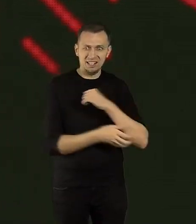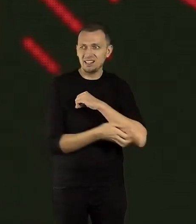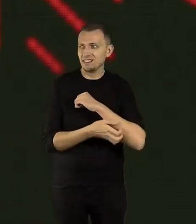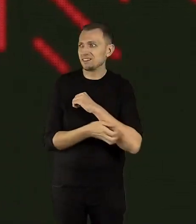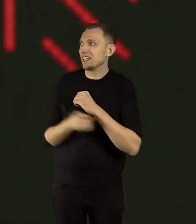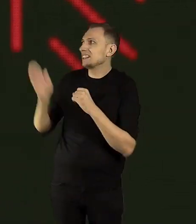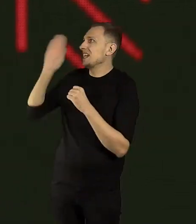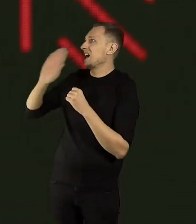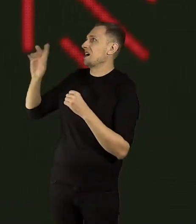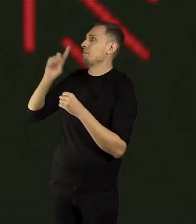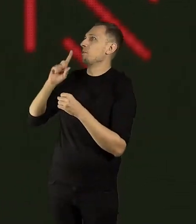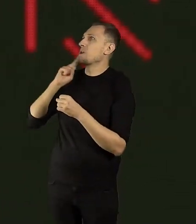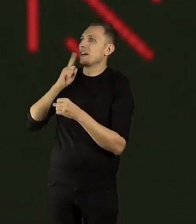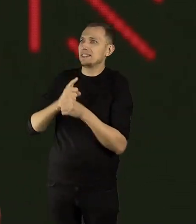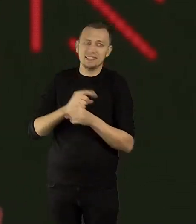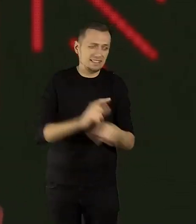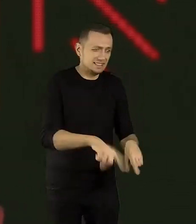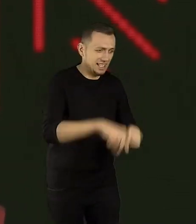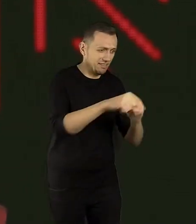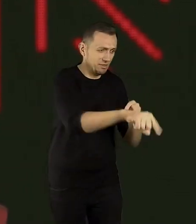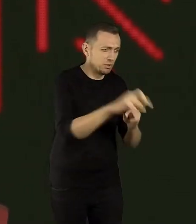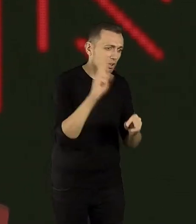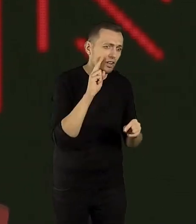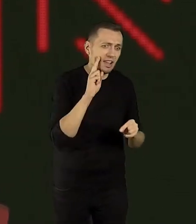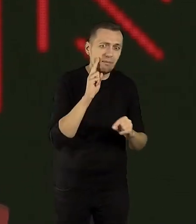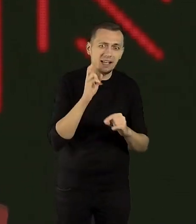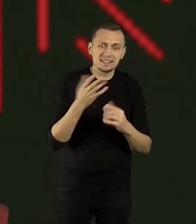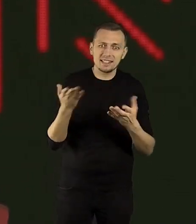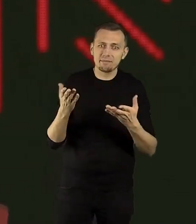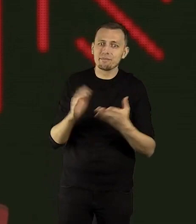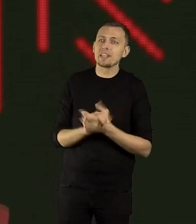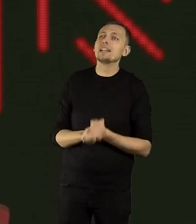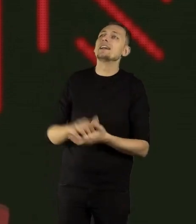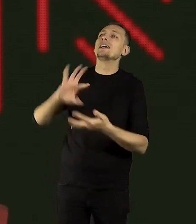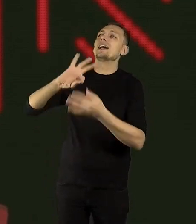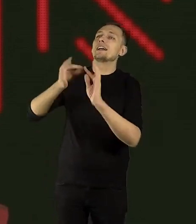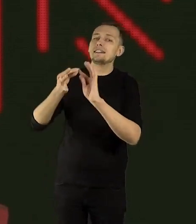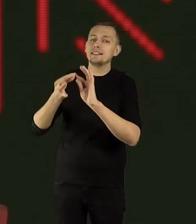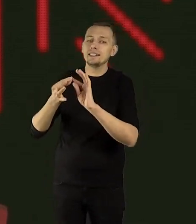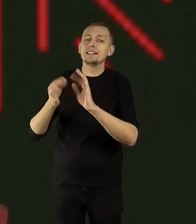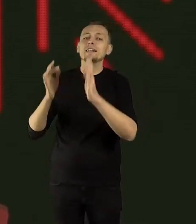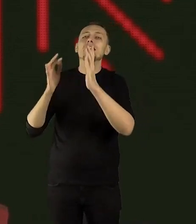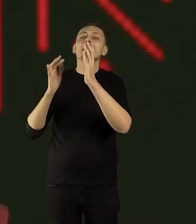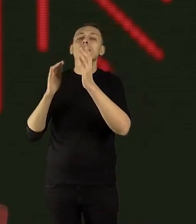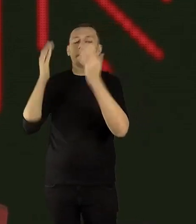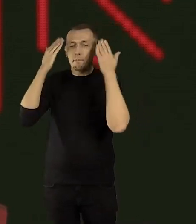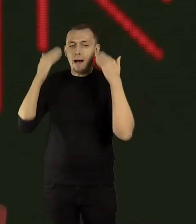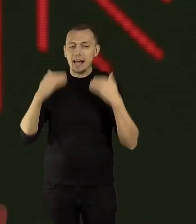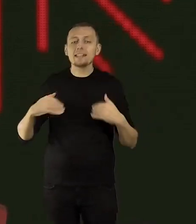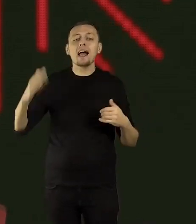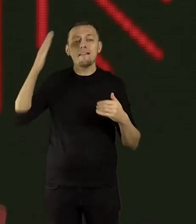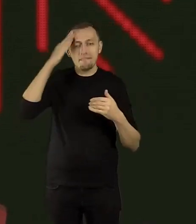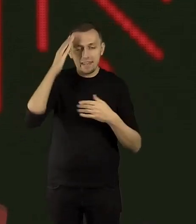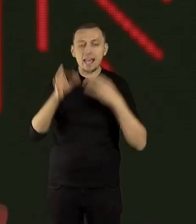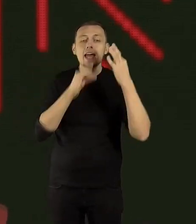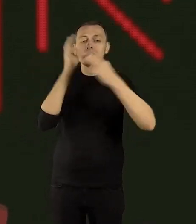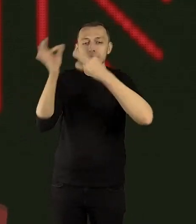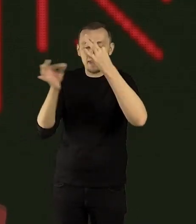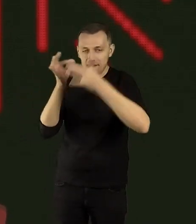to rozpocznie rewolucję miłości, pojednania, przebaczenia, która